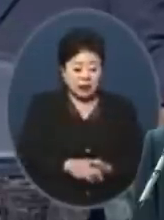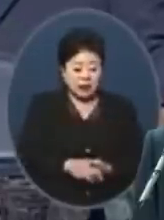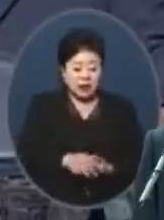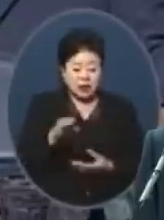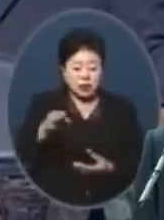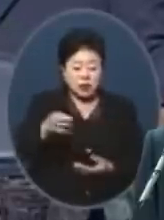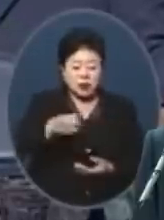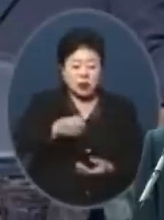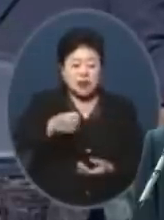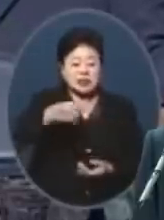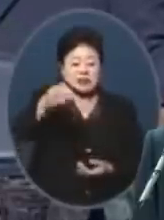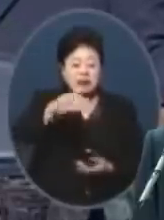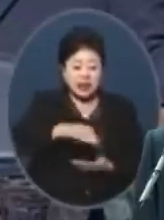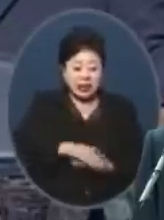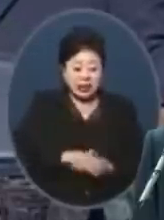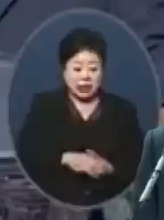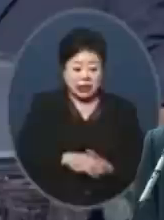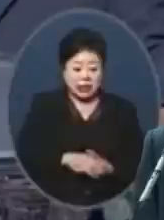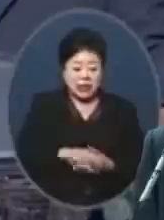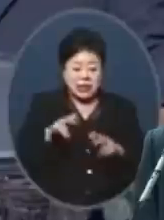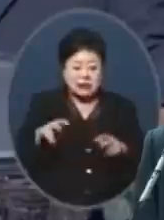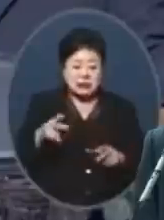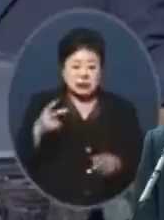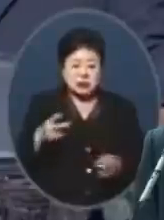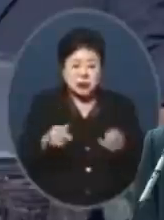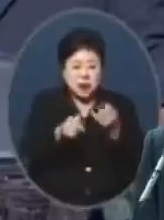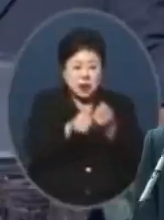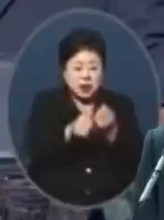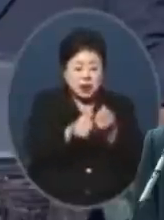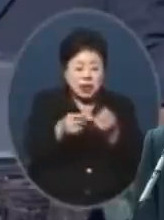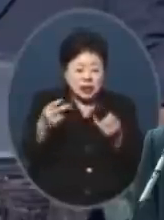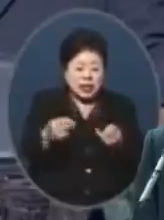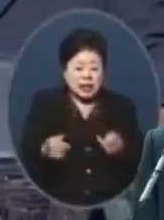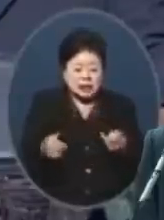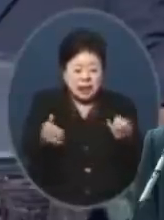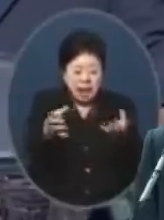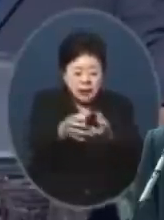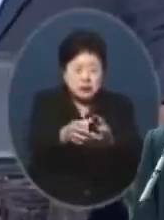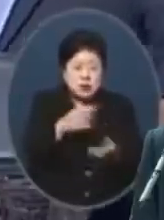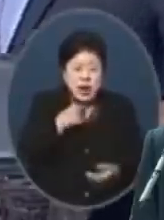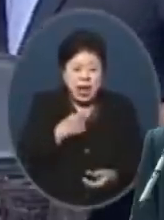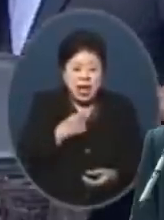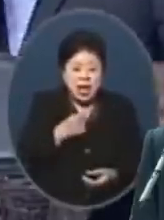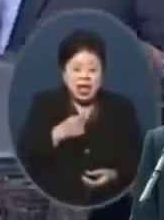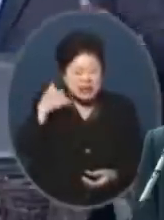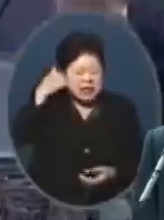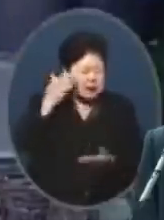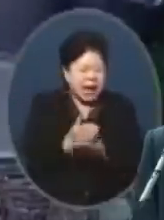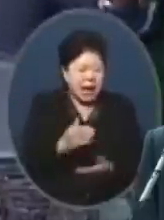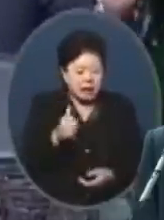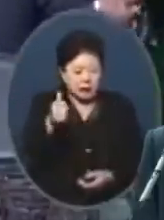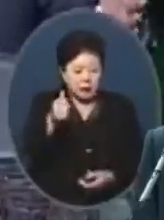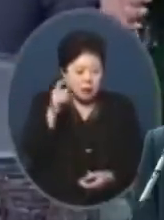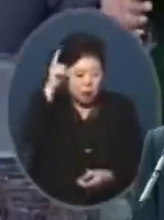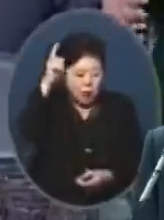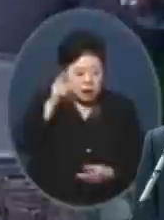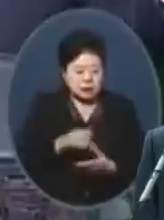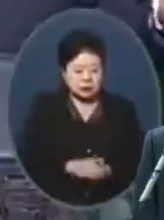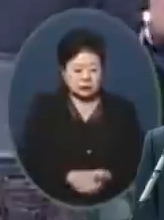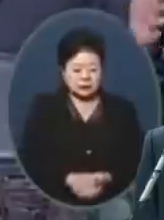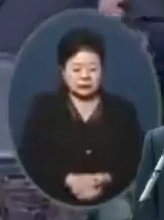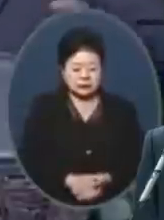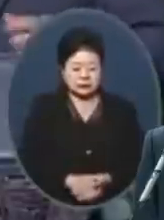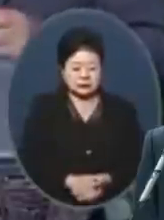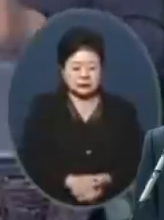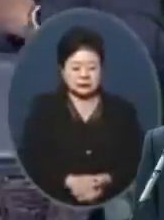전별금까지 받아가면서 지금 또 도로 합치자고 다시는 전화 걸지 말라. And she said, you're the one who wanted to leave and